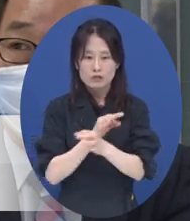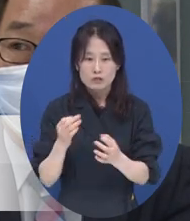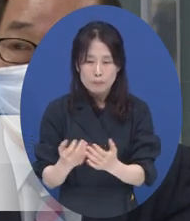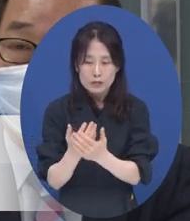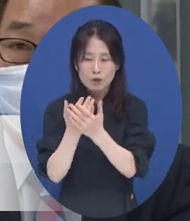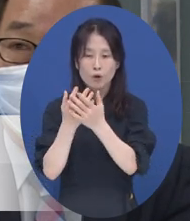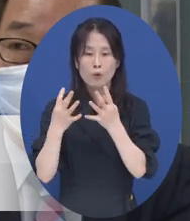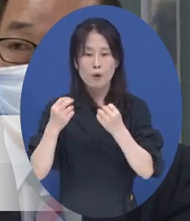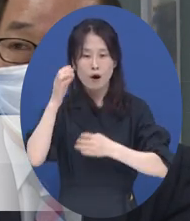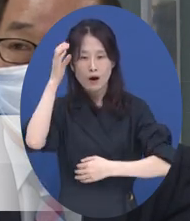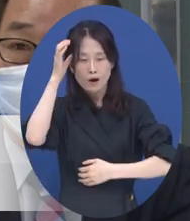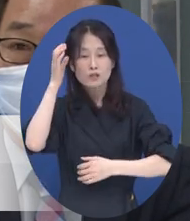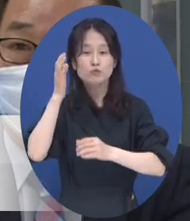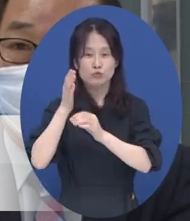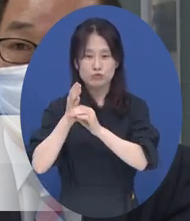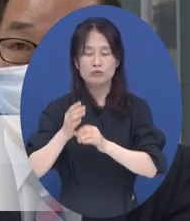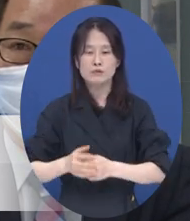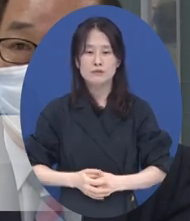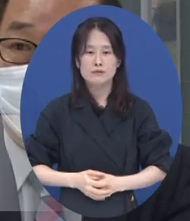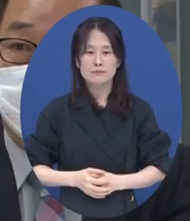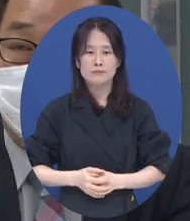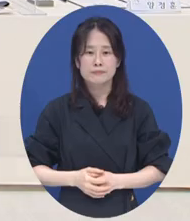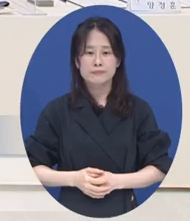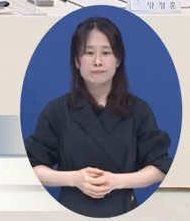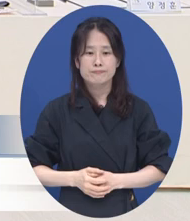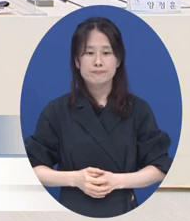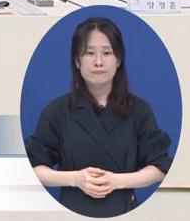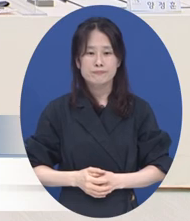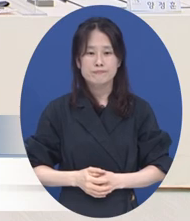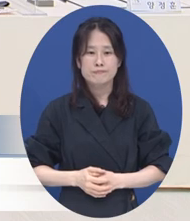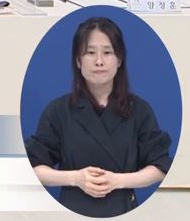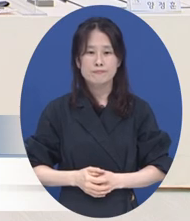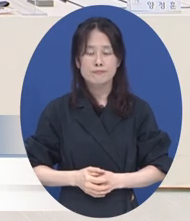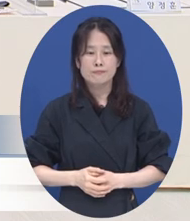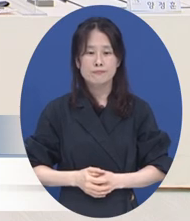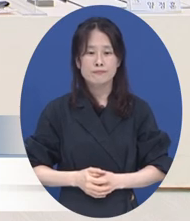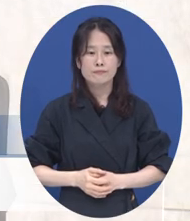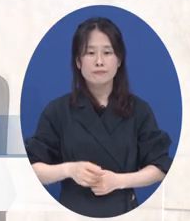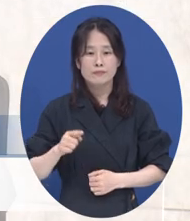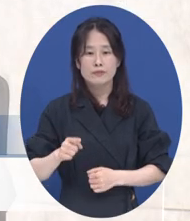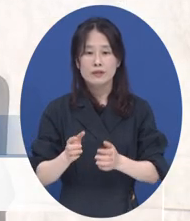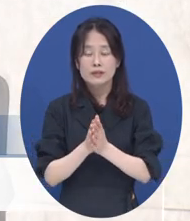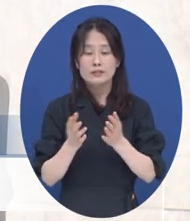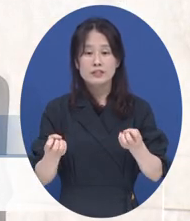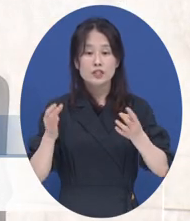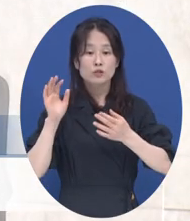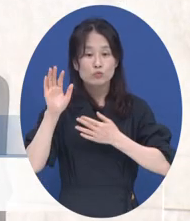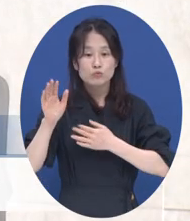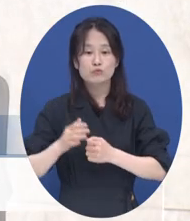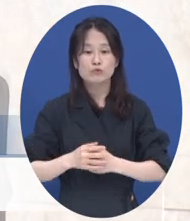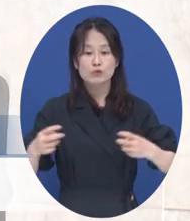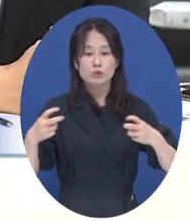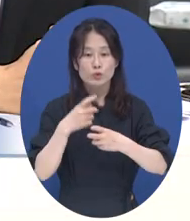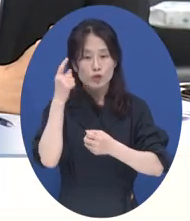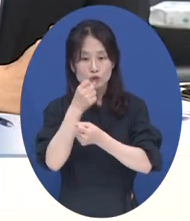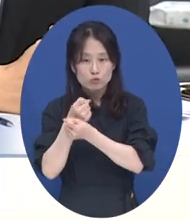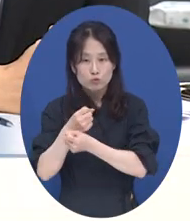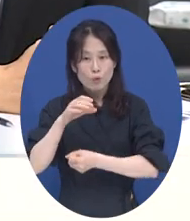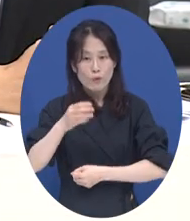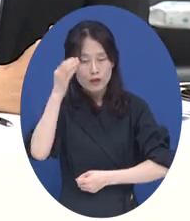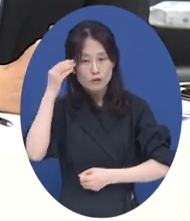경제 활성화에 많은 기대를 갖고 있습니다. 한편 경기교통공사는 출범 직후